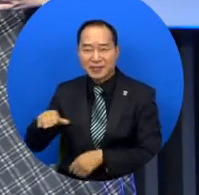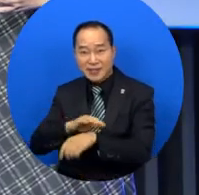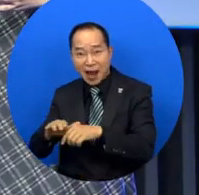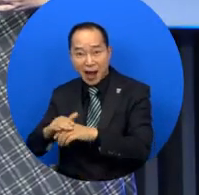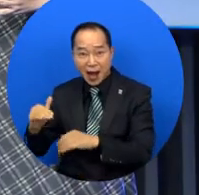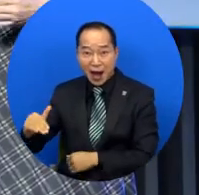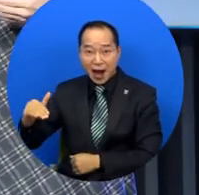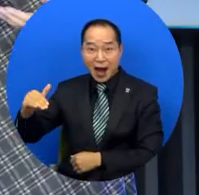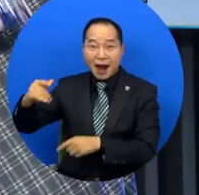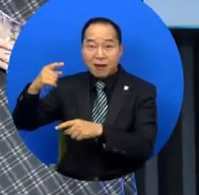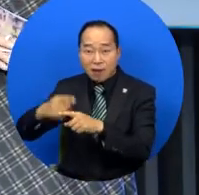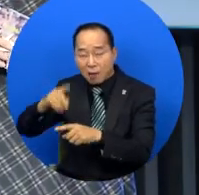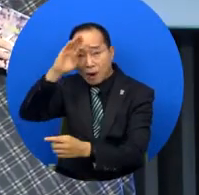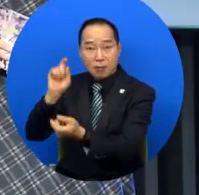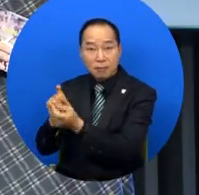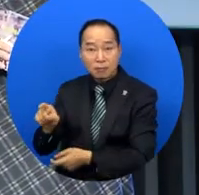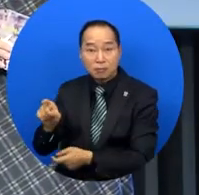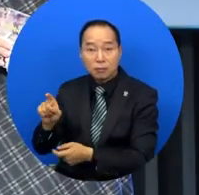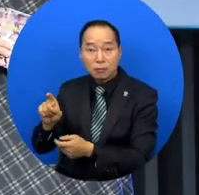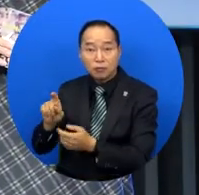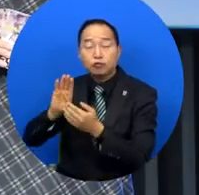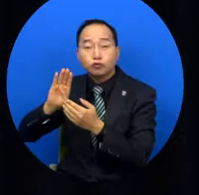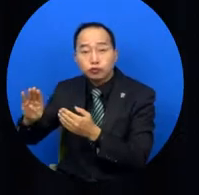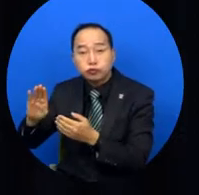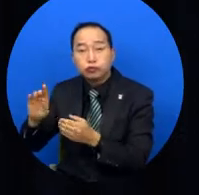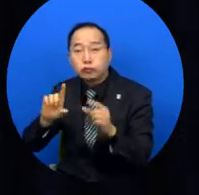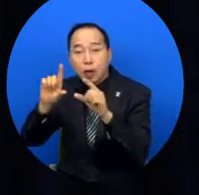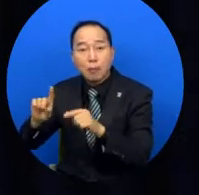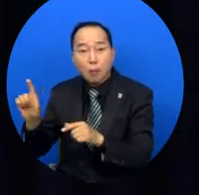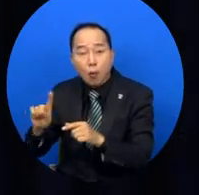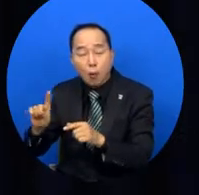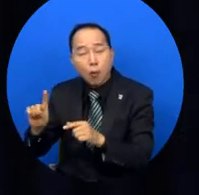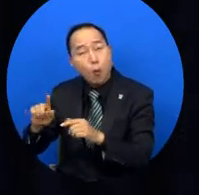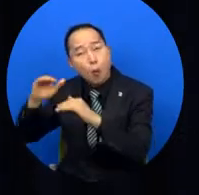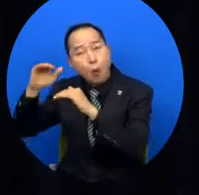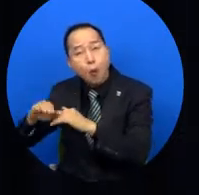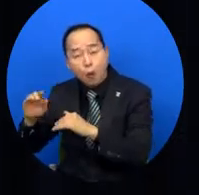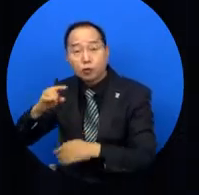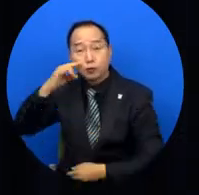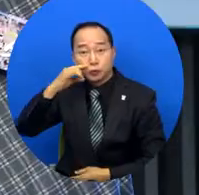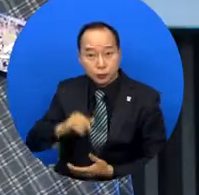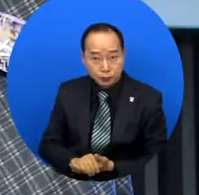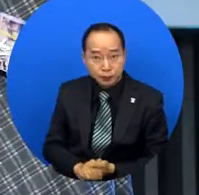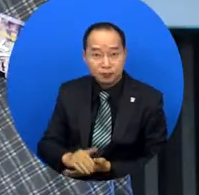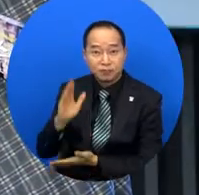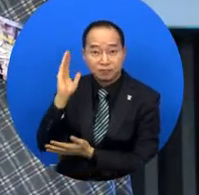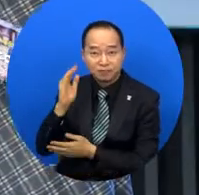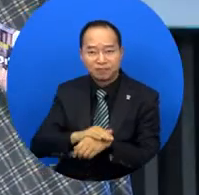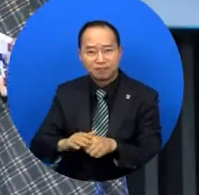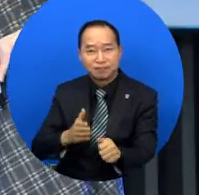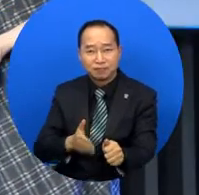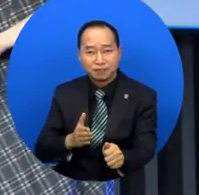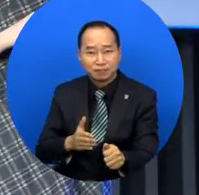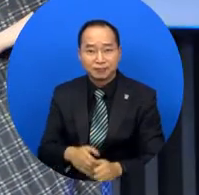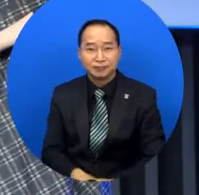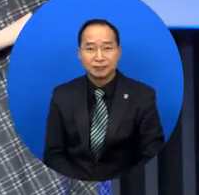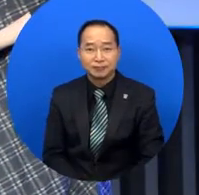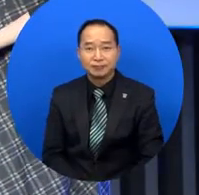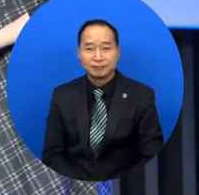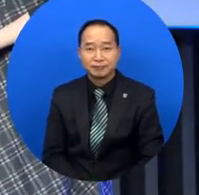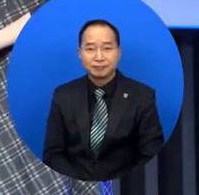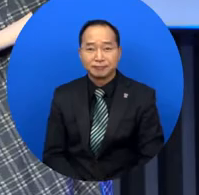승승장구하던 어느 날 병마를 맞이하게 되신 건데요. 그 이후에 인생은 어떻게 바뀌었는지, 그 멈춤을 어떻게 극복하셨는지